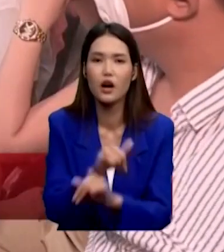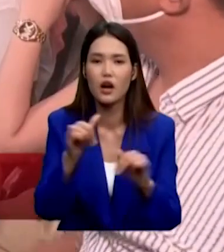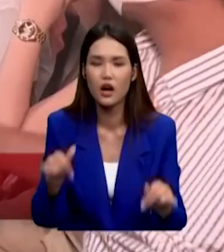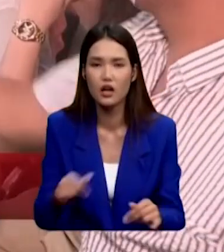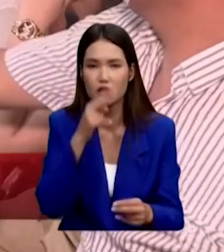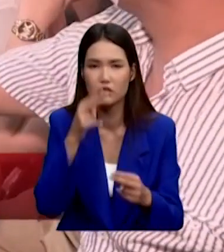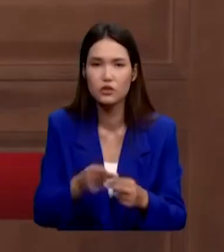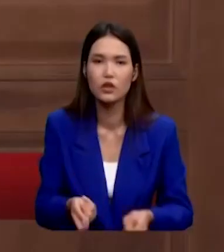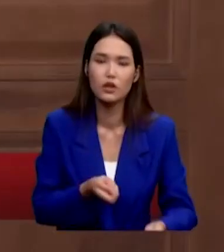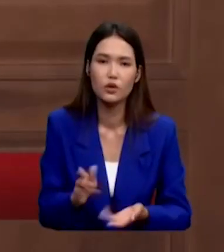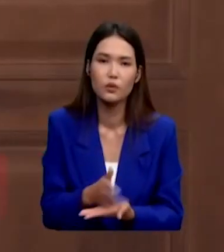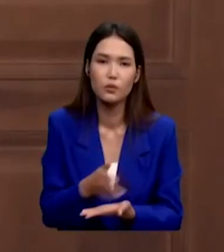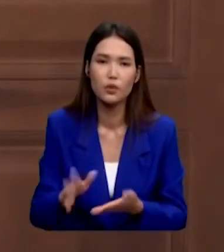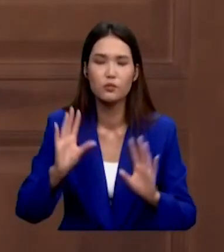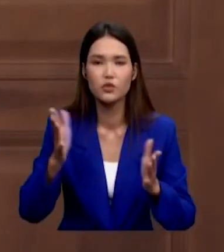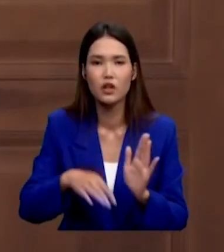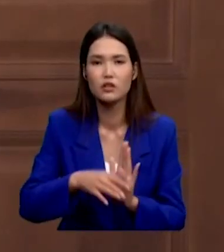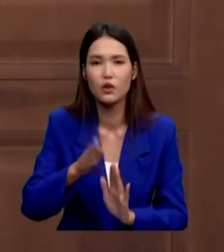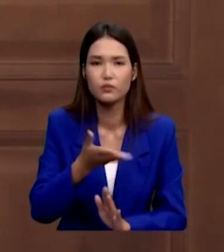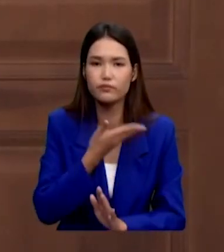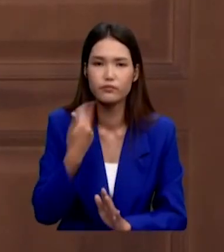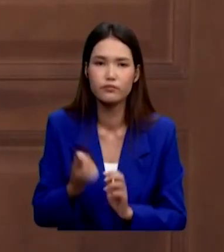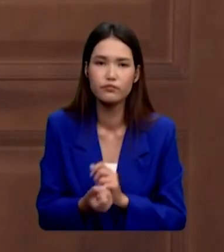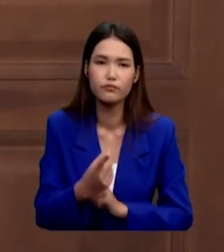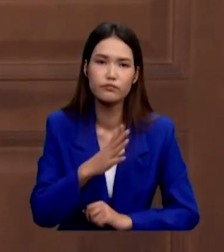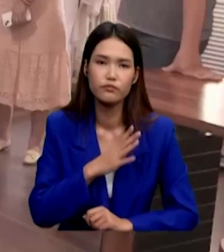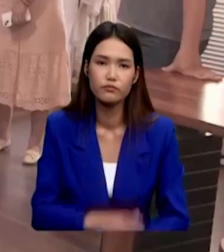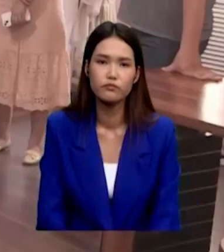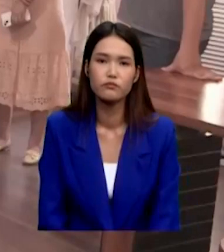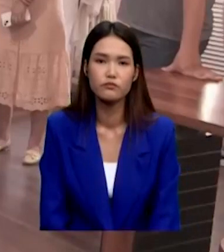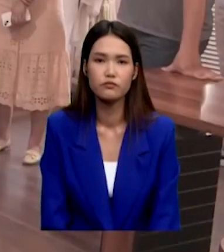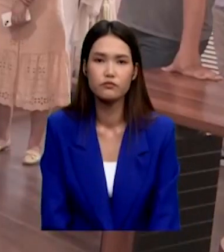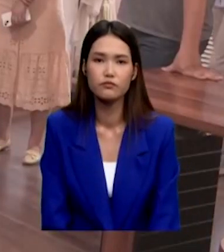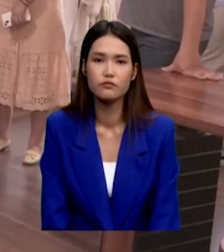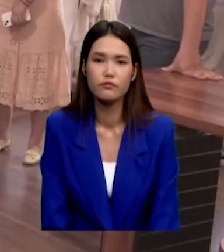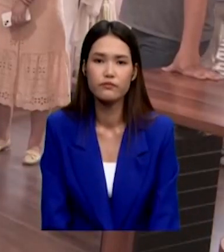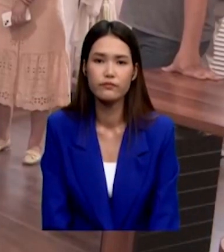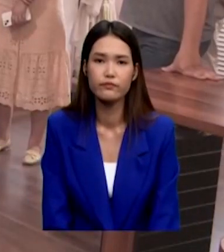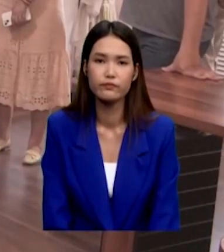өзге жаққа барып емделуге жағдайы көтермейді. Мақсұт Жарылқасын, Виталий Зайнтиев, Атамекен бизнес арнасы, Шымкент.